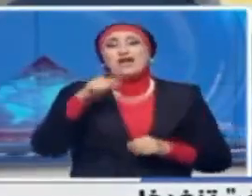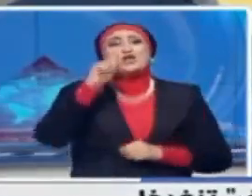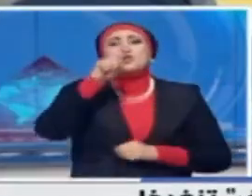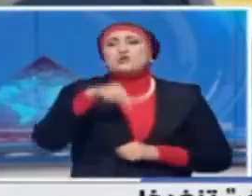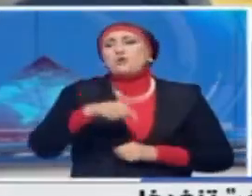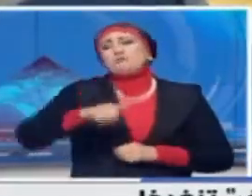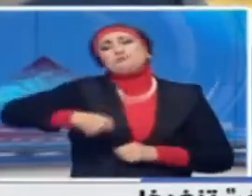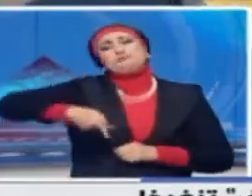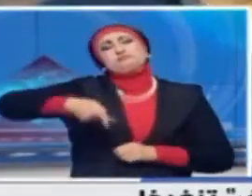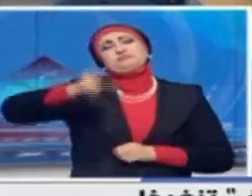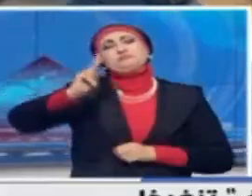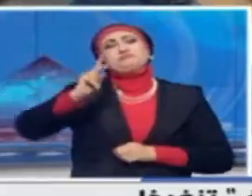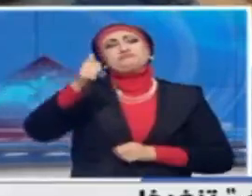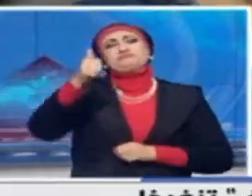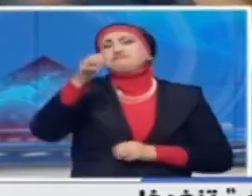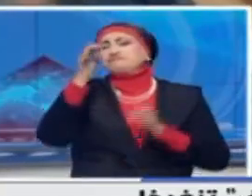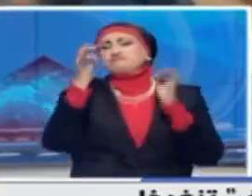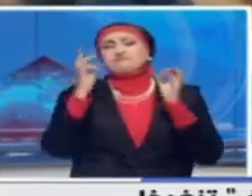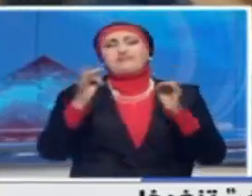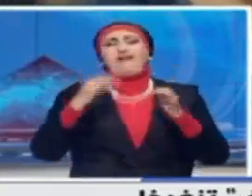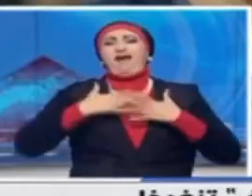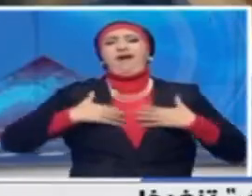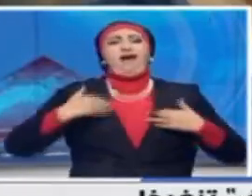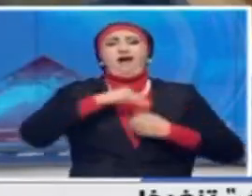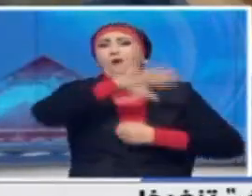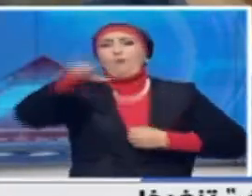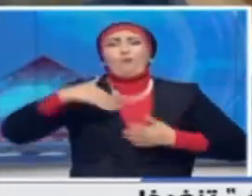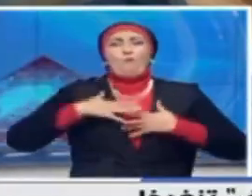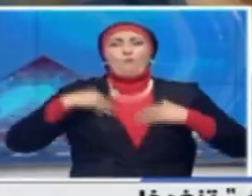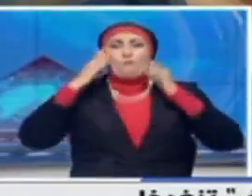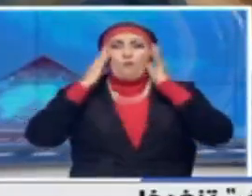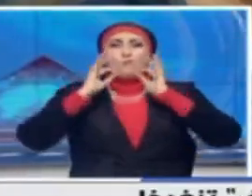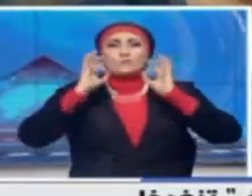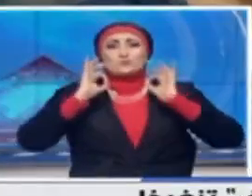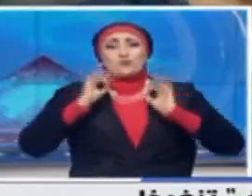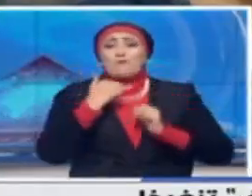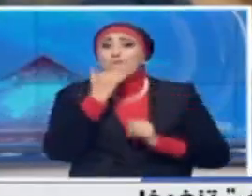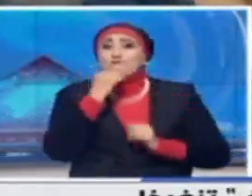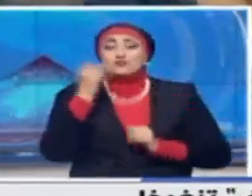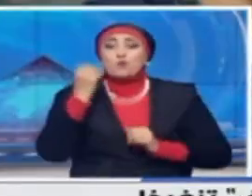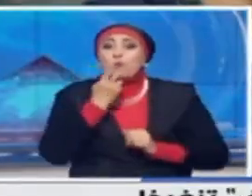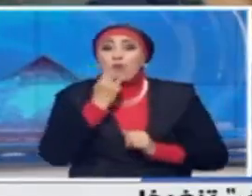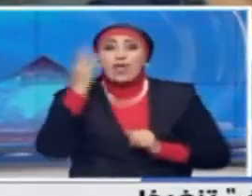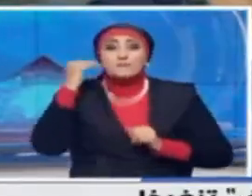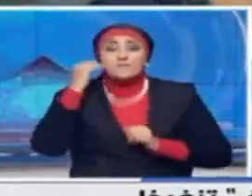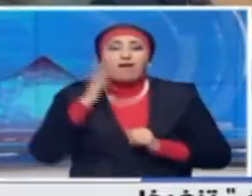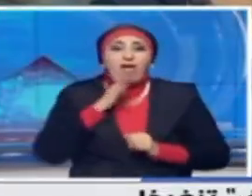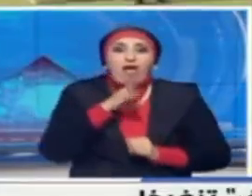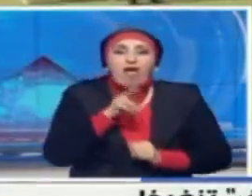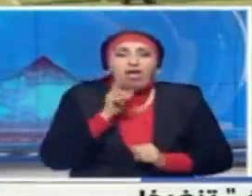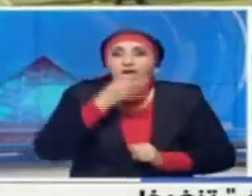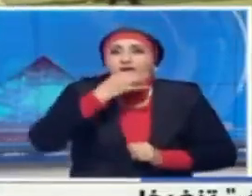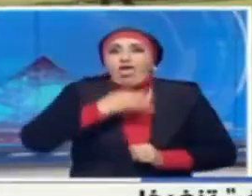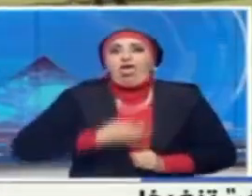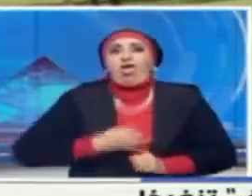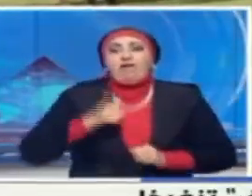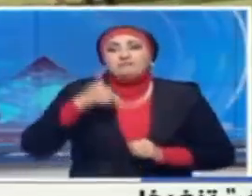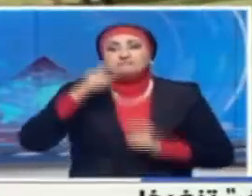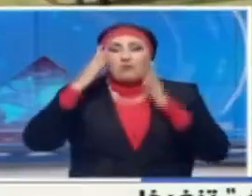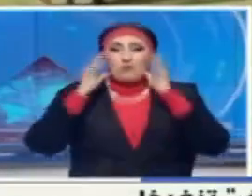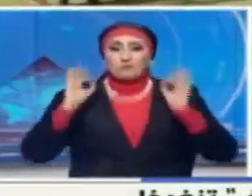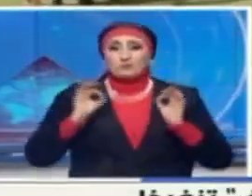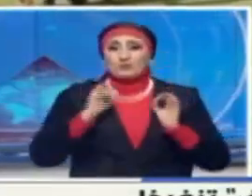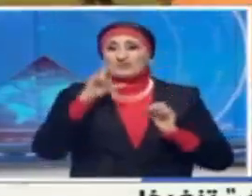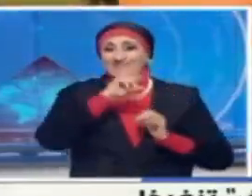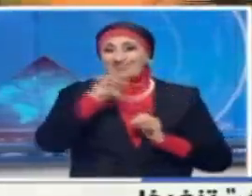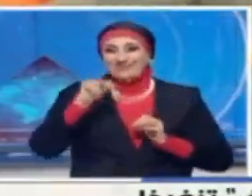رائع مع اولادنا فعلا، يعني كانوا مبسوطين جدا وسعداء، مفيش ولد ولا بنت جم النهارده ماشيين في منتهى السعاده. مظاهره